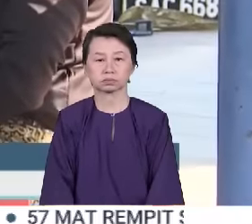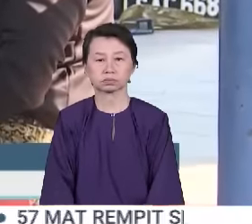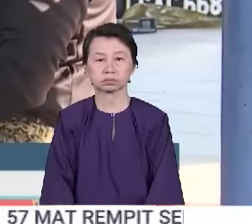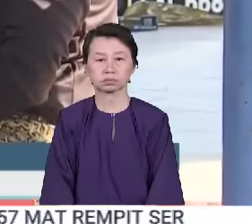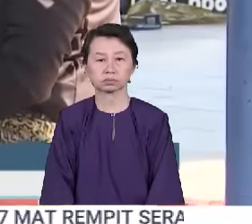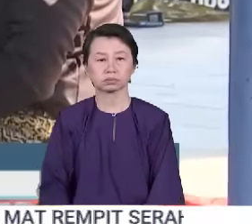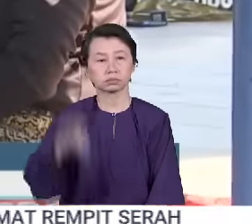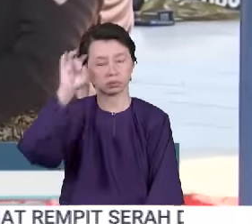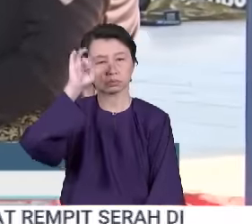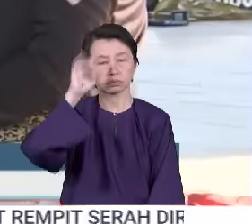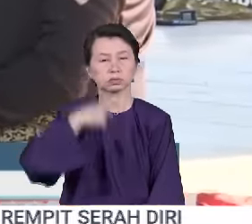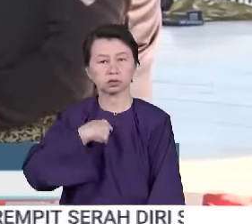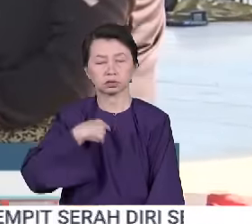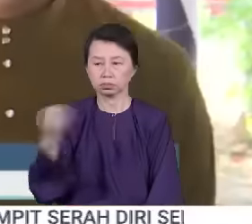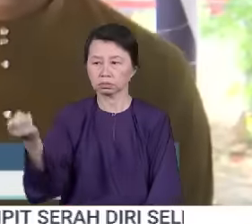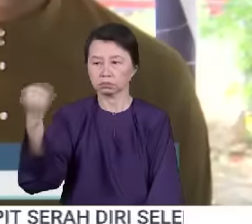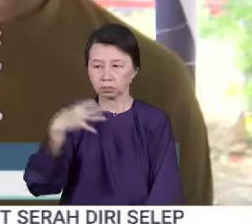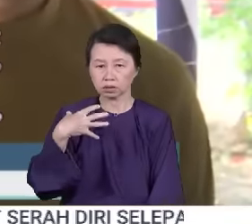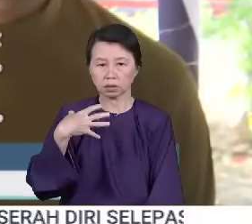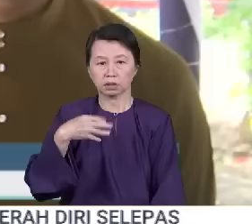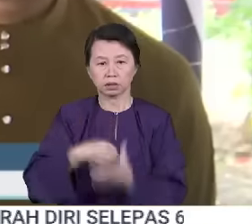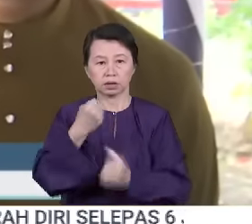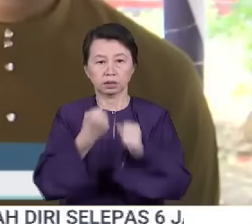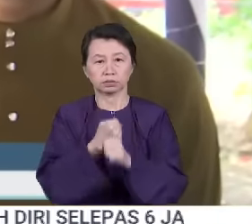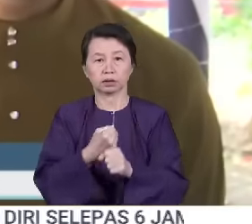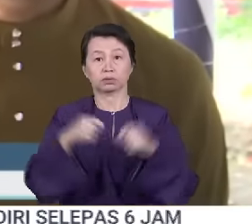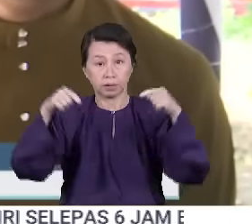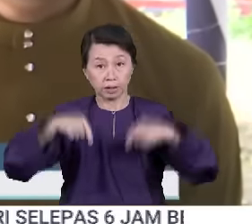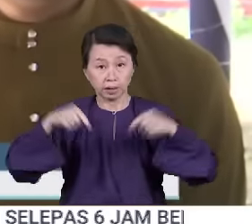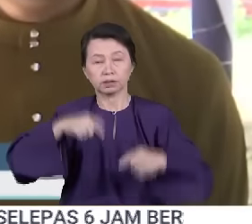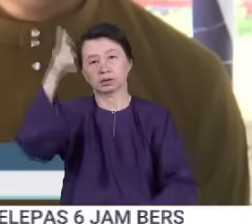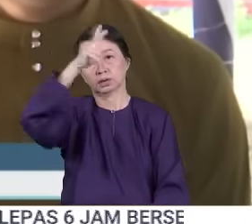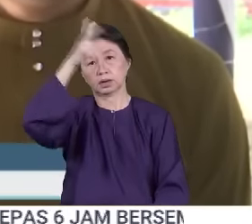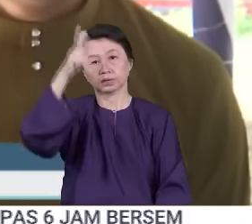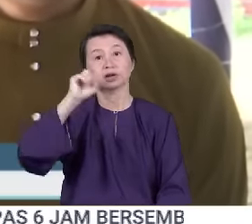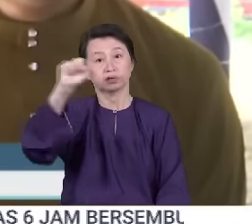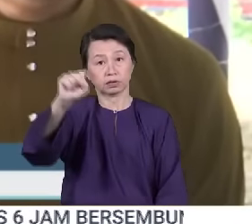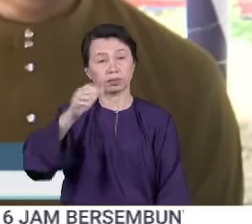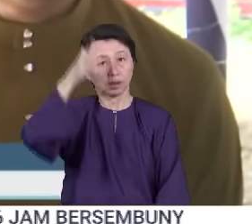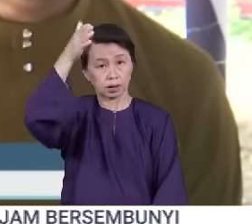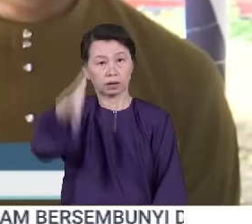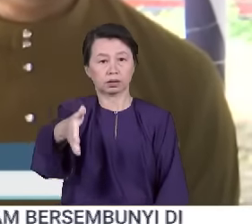InsyaAllah saya dipahamkan bahawa dalam tahun ini juga kerajaan negeri akan